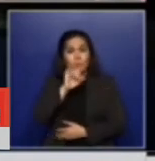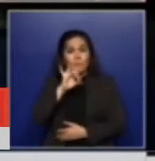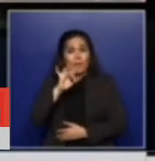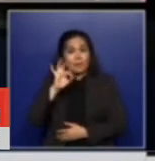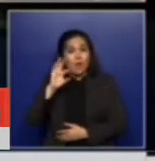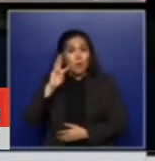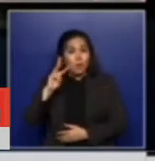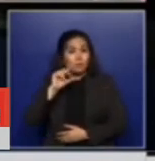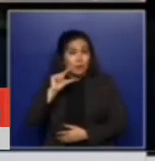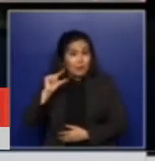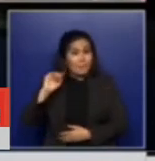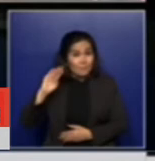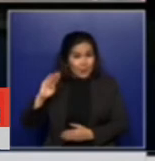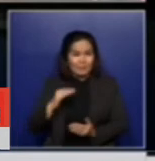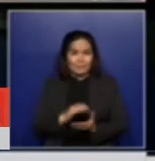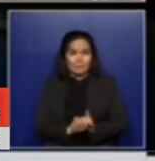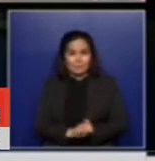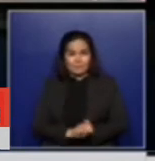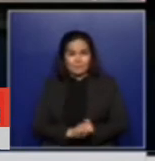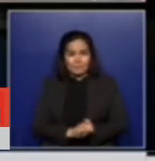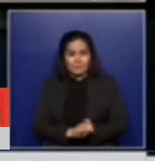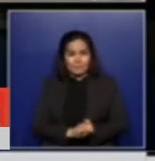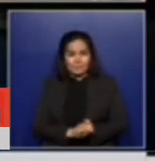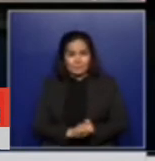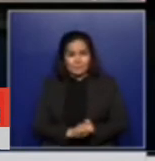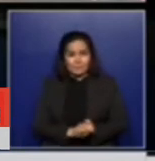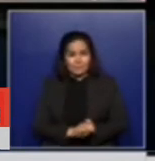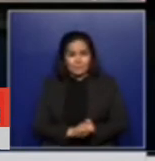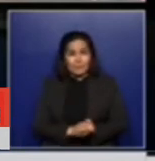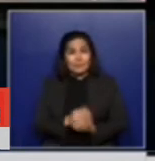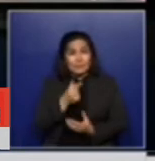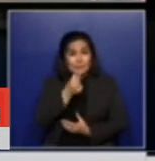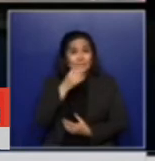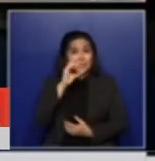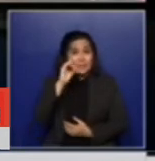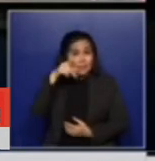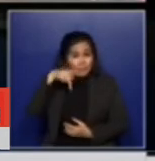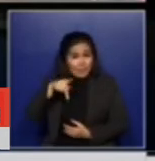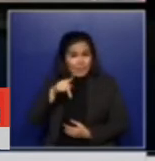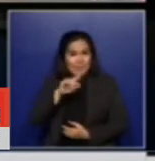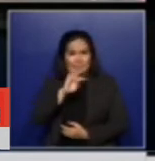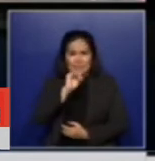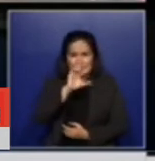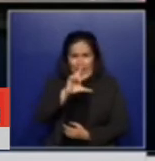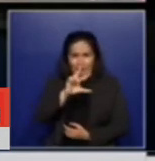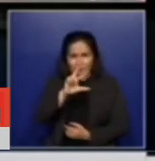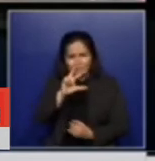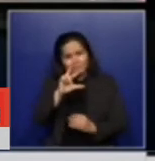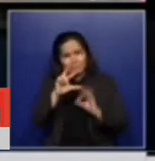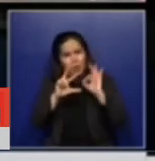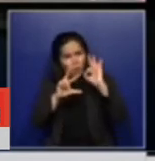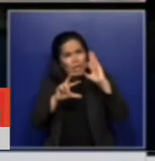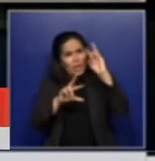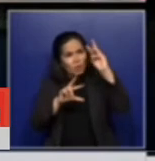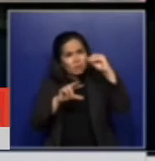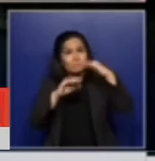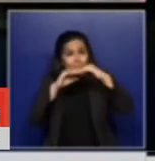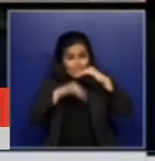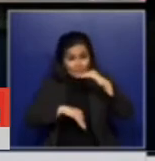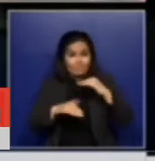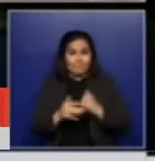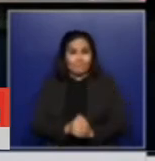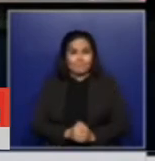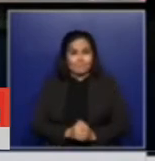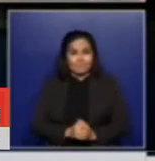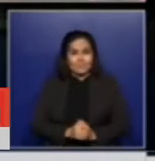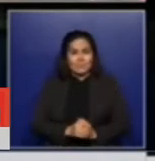าทอัตราส่วนนะครับต่อ GDP 43อันนี้โอเคครับแต่มันจะบอกว่